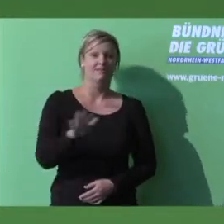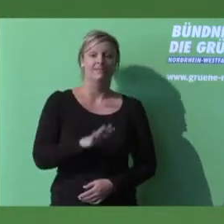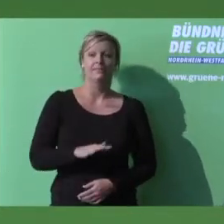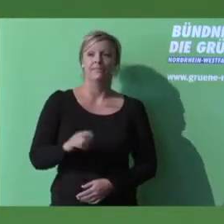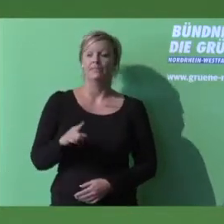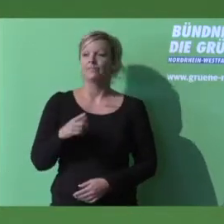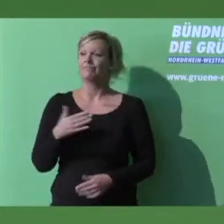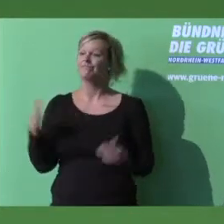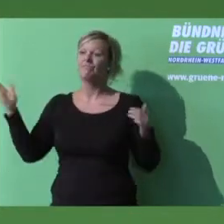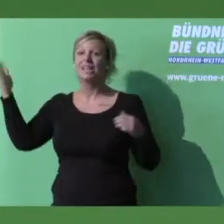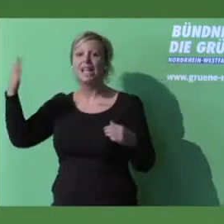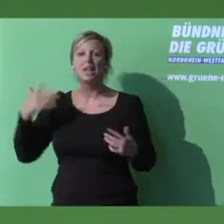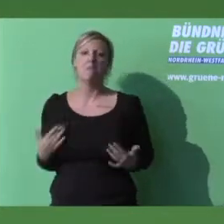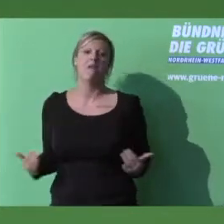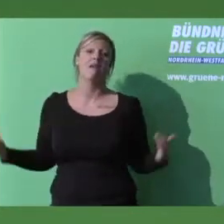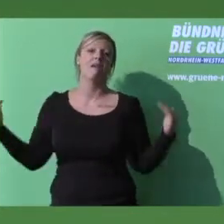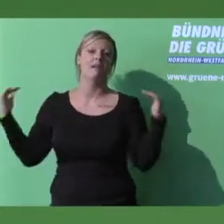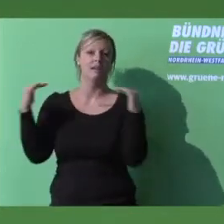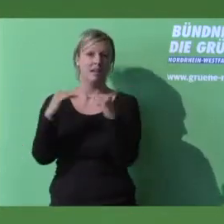klimagerechter,